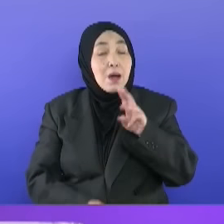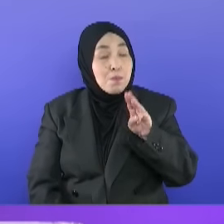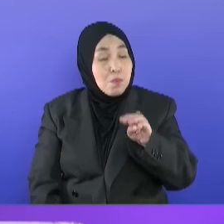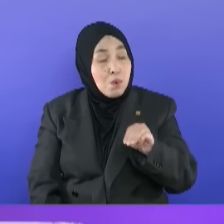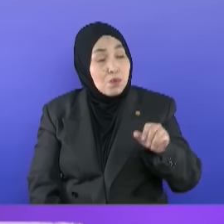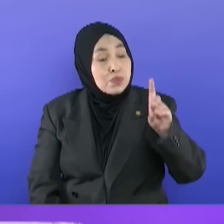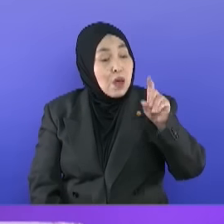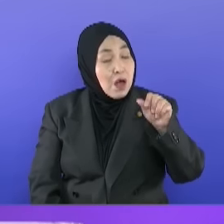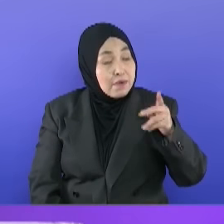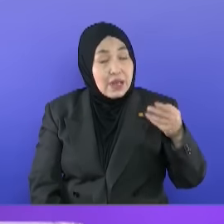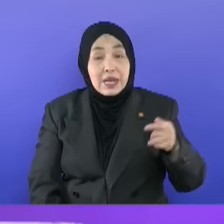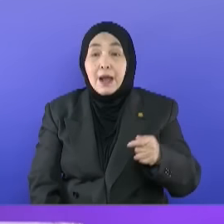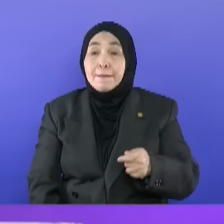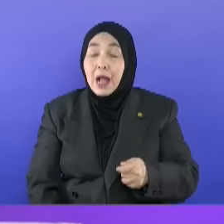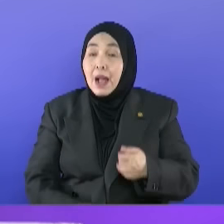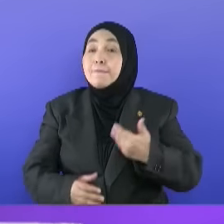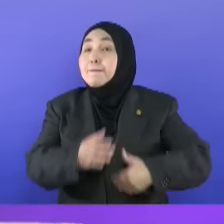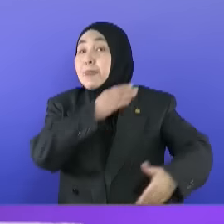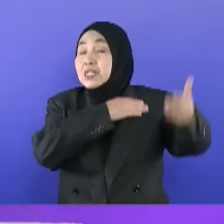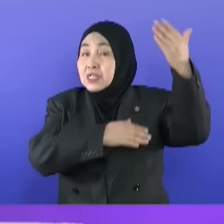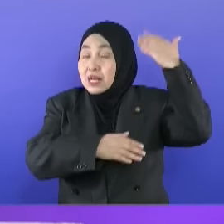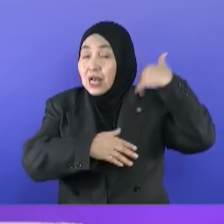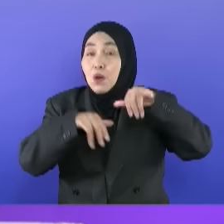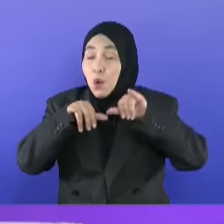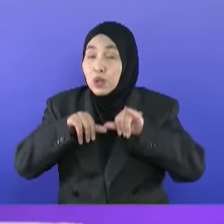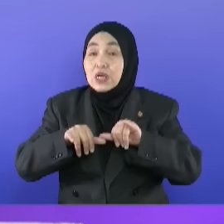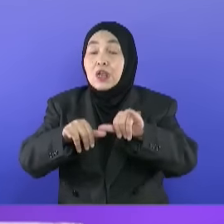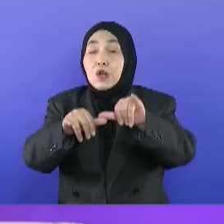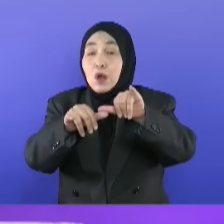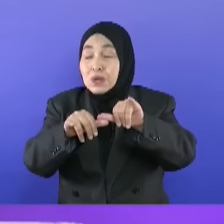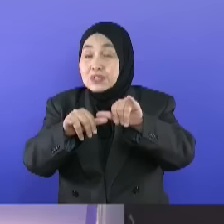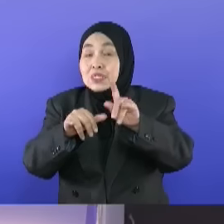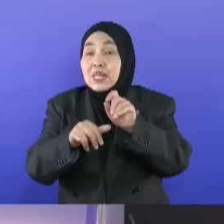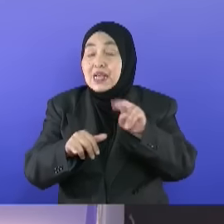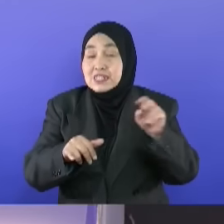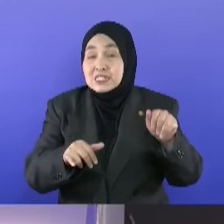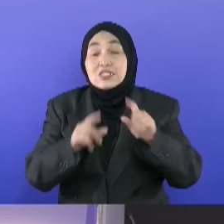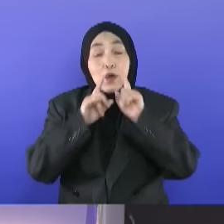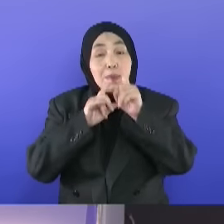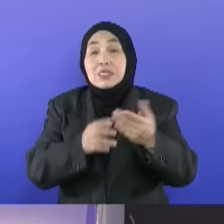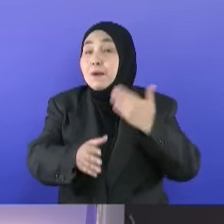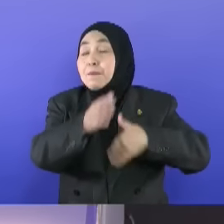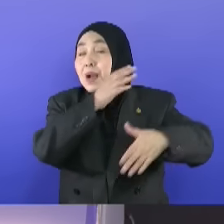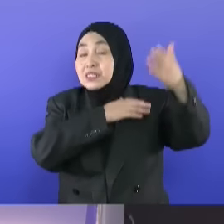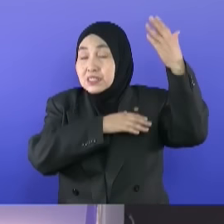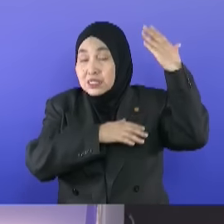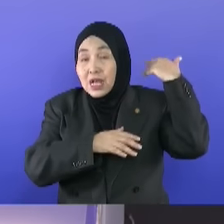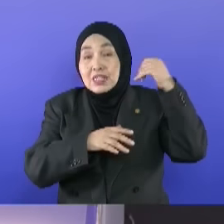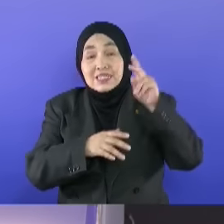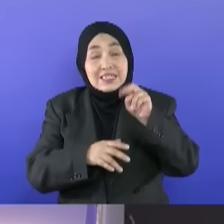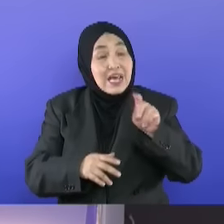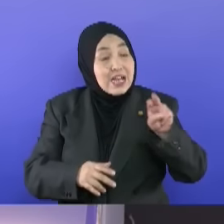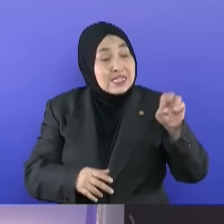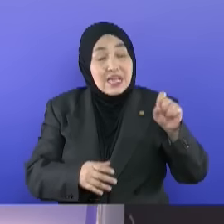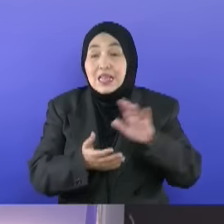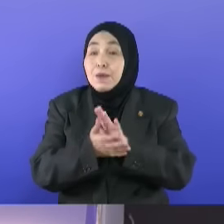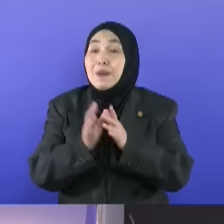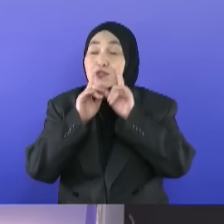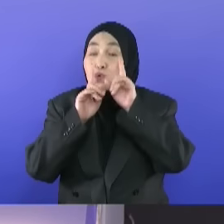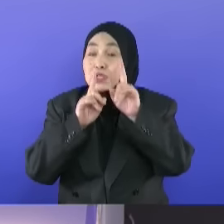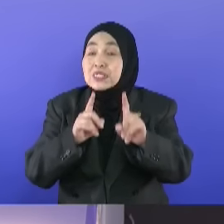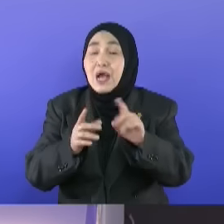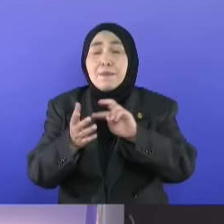madhi ya. Past tense ke ataupun continuous tense. Jawapannya past tense. Ha faddaltuk. Jadi maksudnya apa?